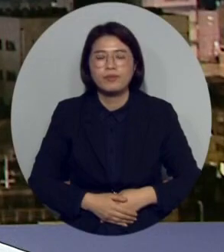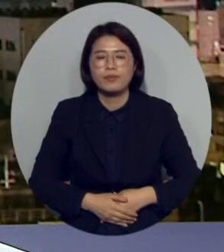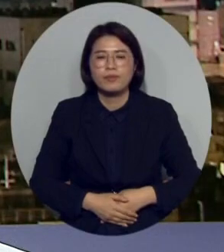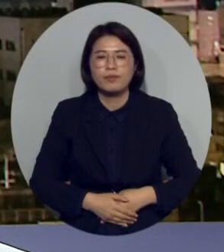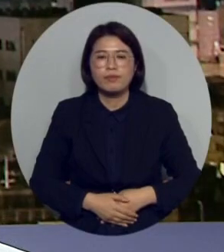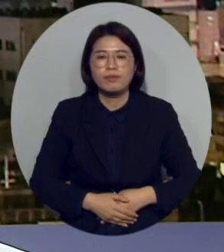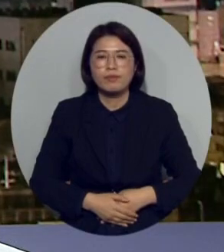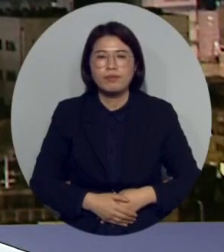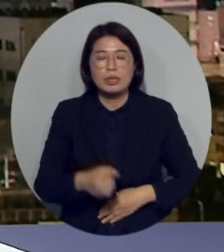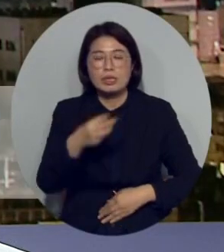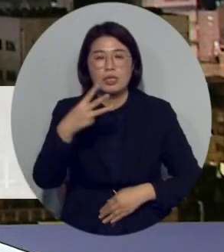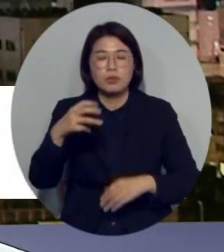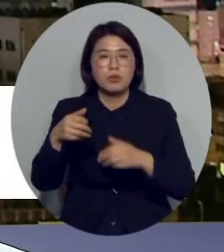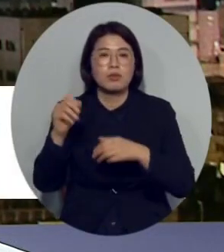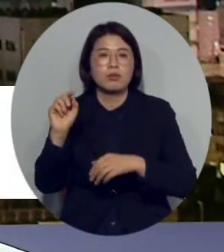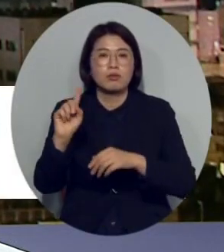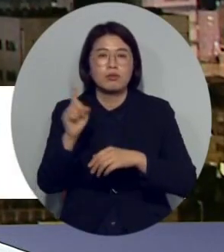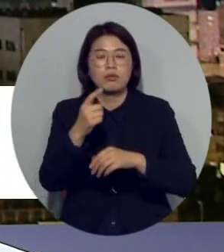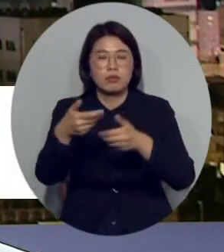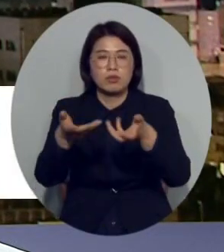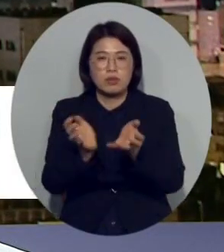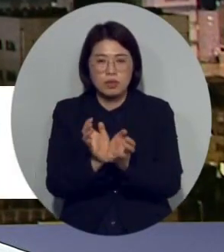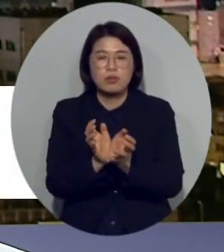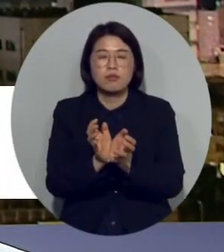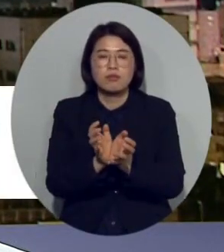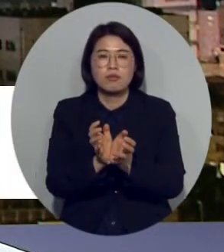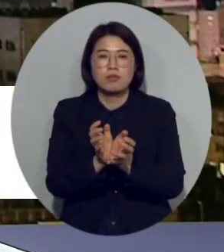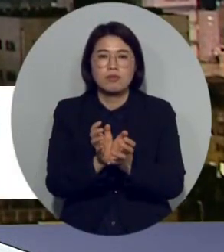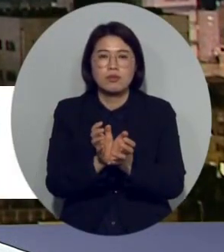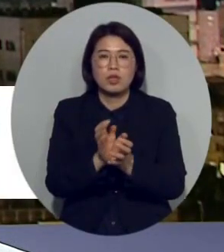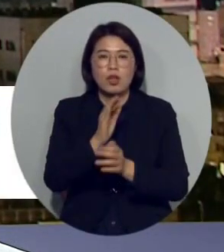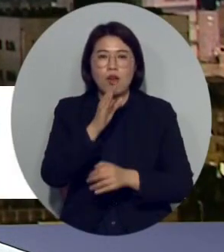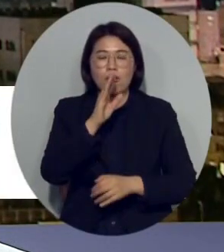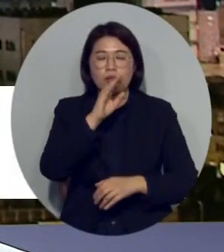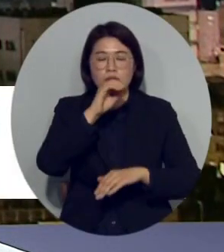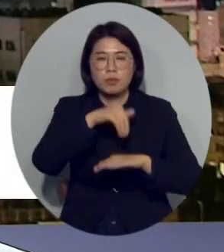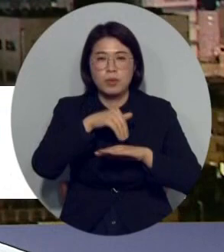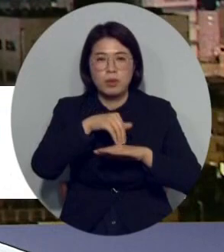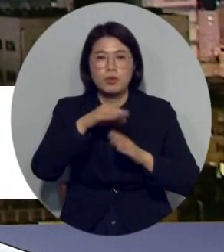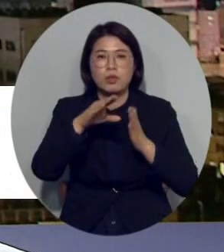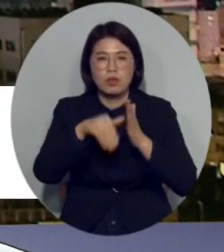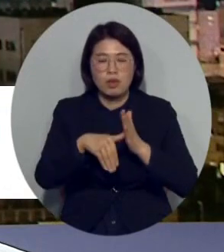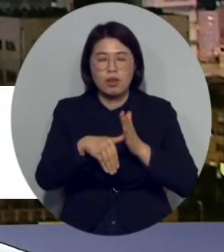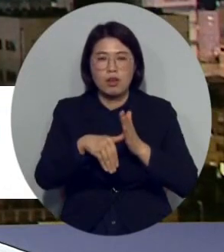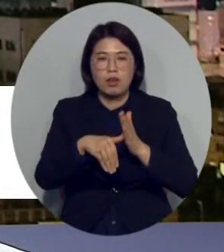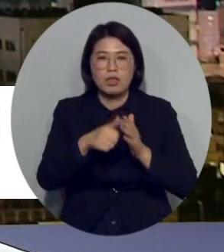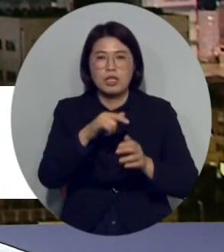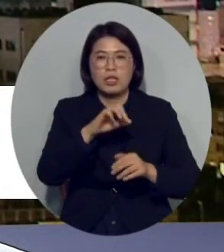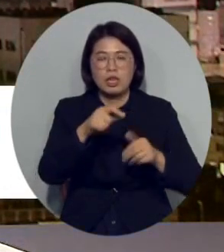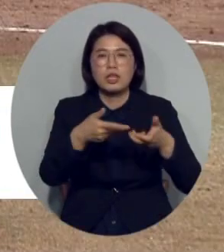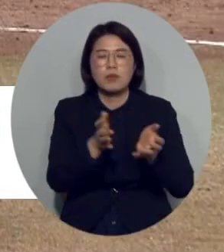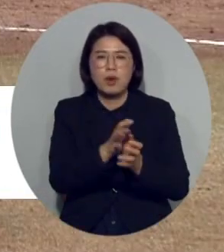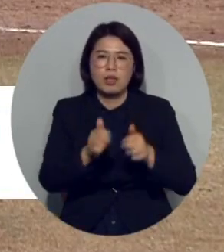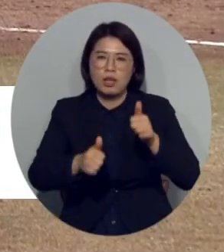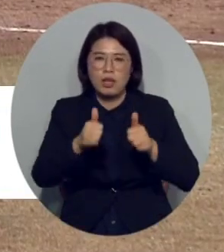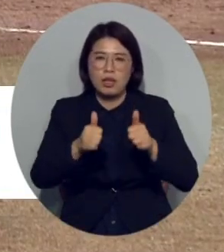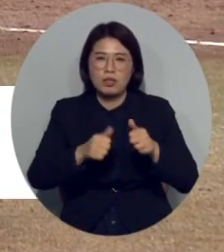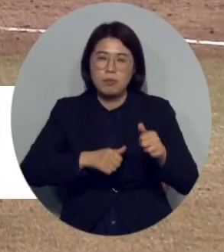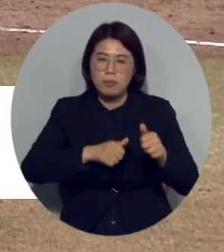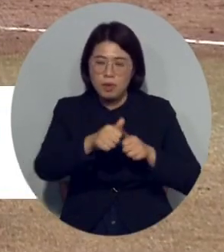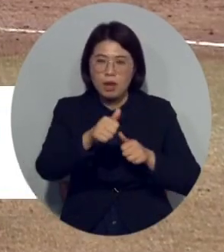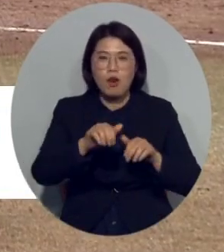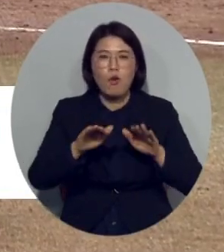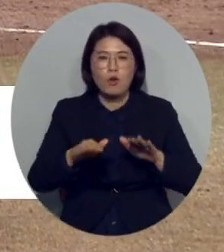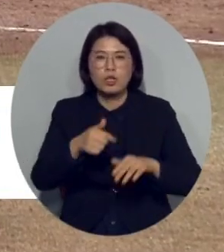프로야구 삼성 라이온즈가 기아를 상대로 한 스프링캠프 첫 연습경기에서 완승을 거뒀습니다 삼성은